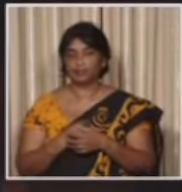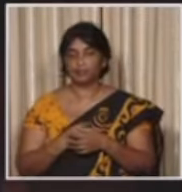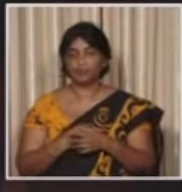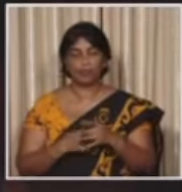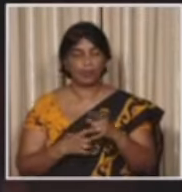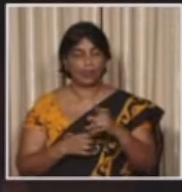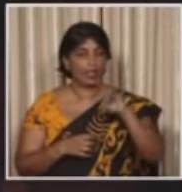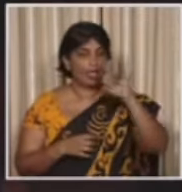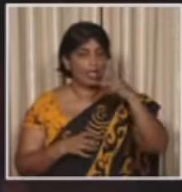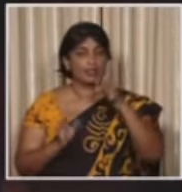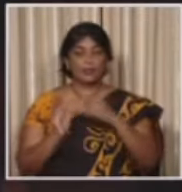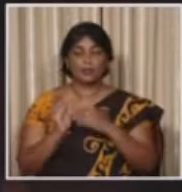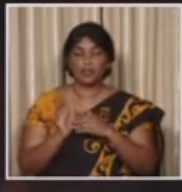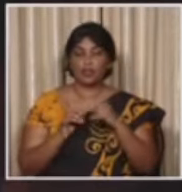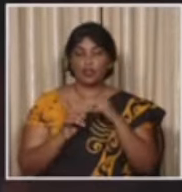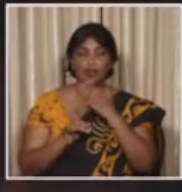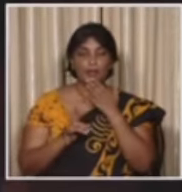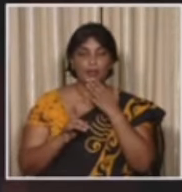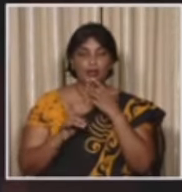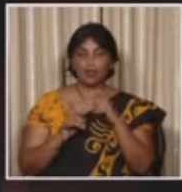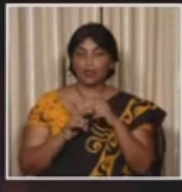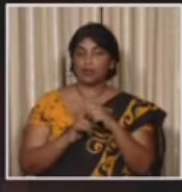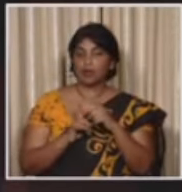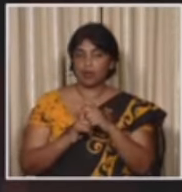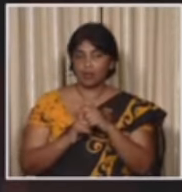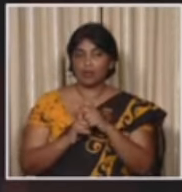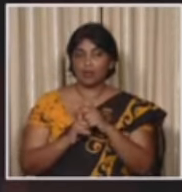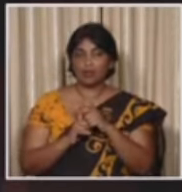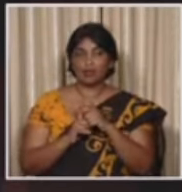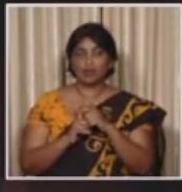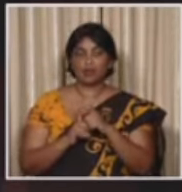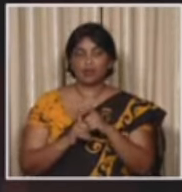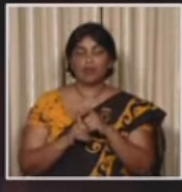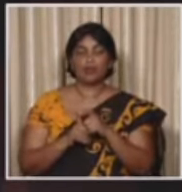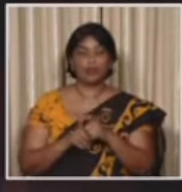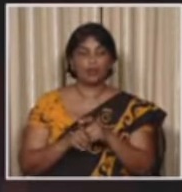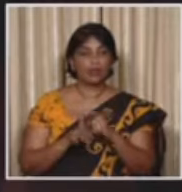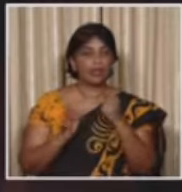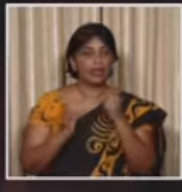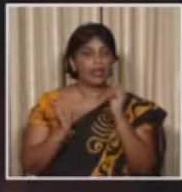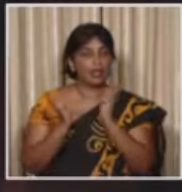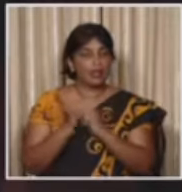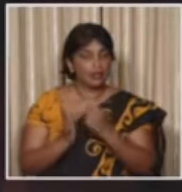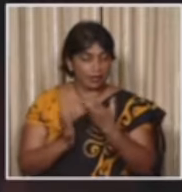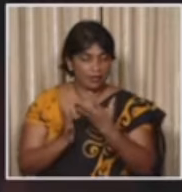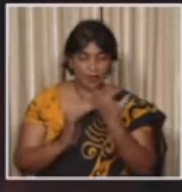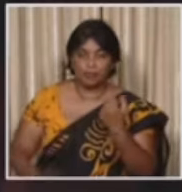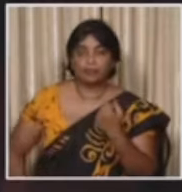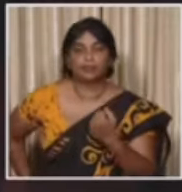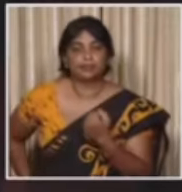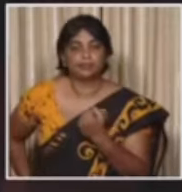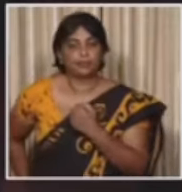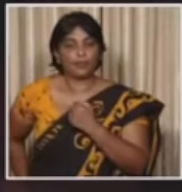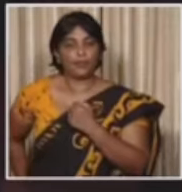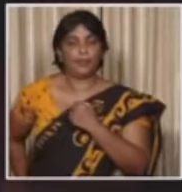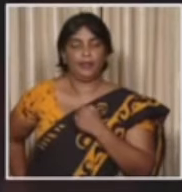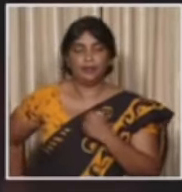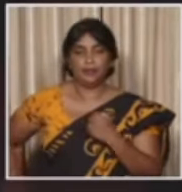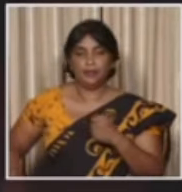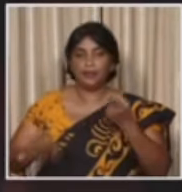100 million US dollars එක පැත්තකින් ක්‍රෙඩිට් ගැරන්ටි කිරීම සඳහා, අනෙක්